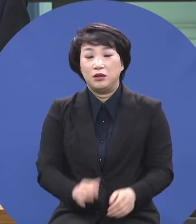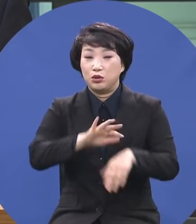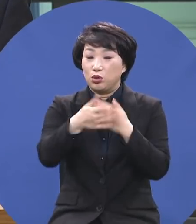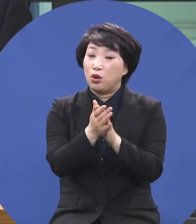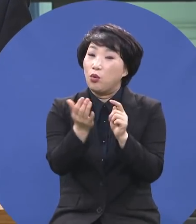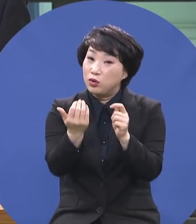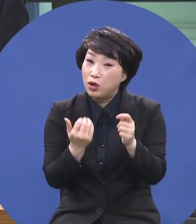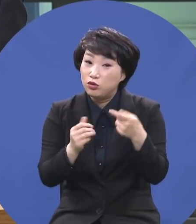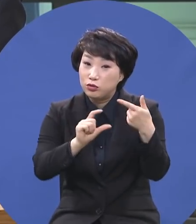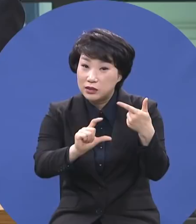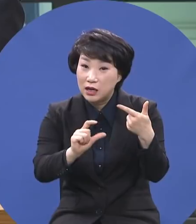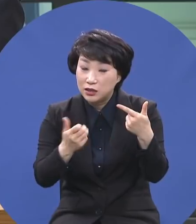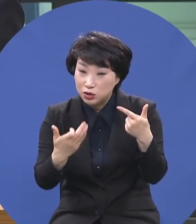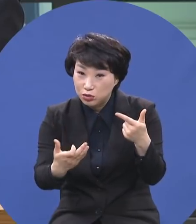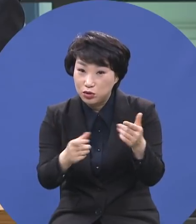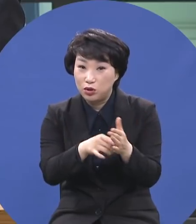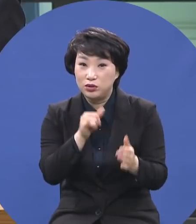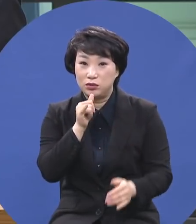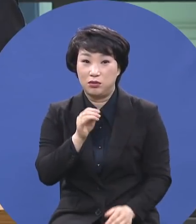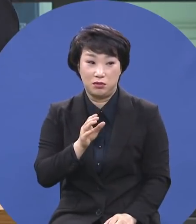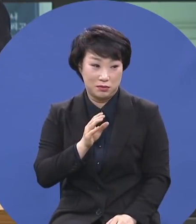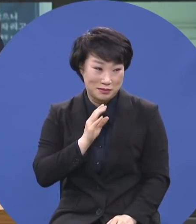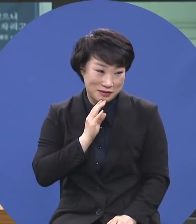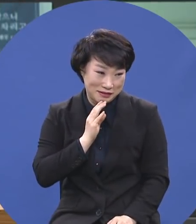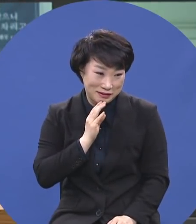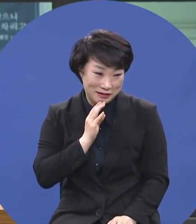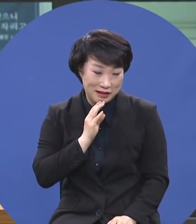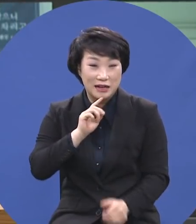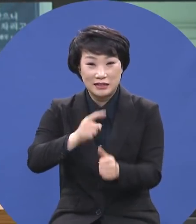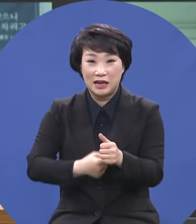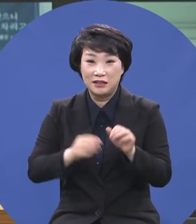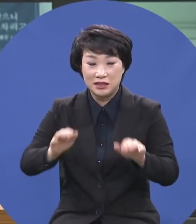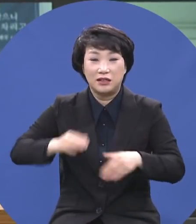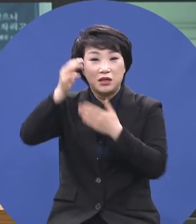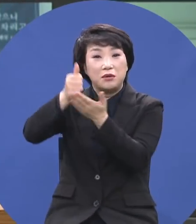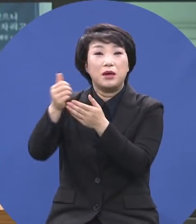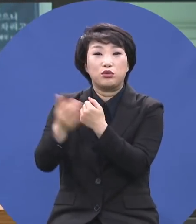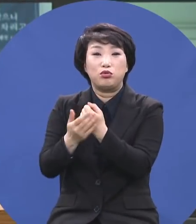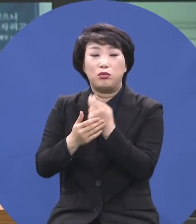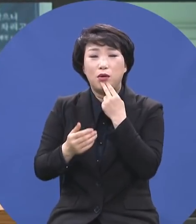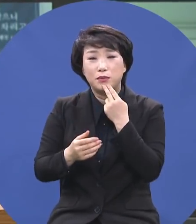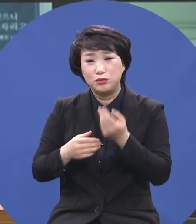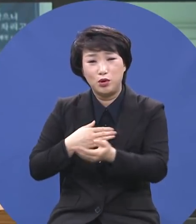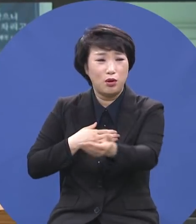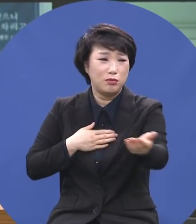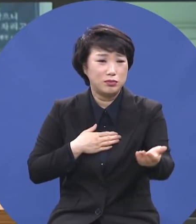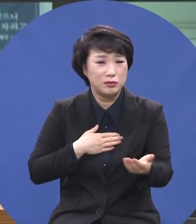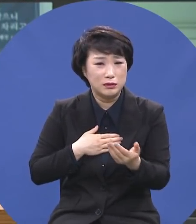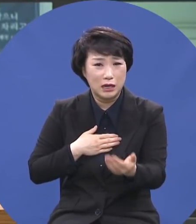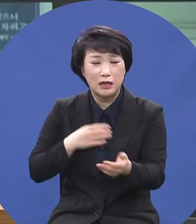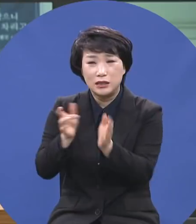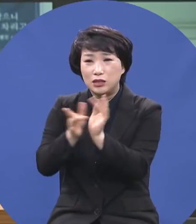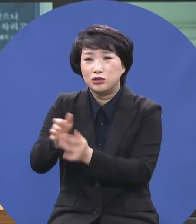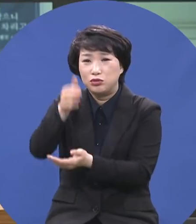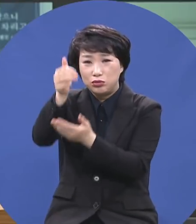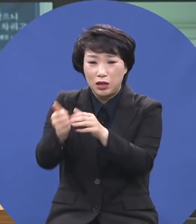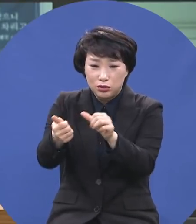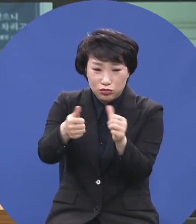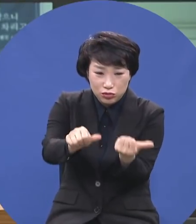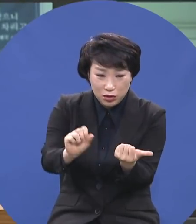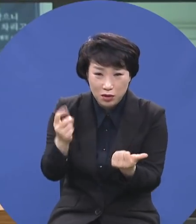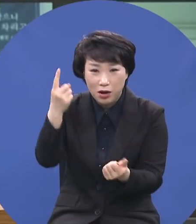고린도서 6장 19절에 말씀하시잖아요. 그러므로 성령이 없이는 예수 그리스도의